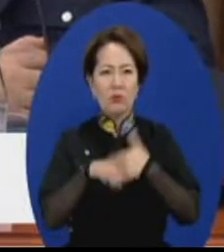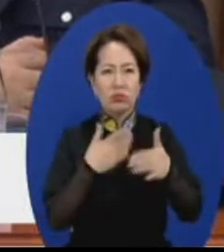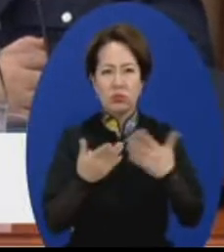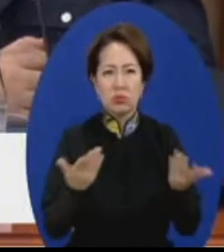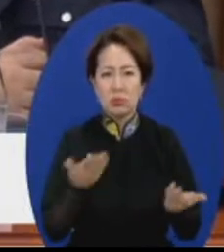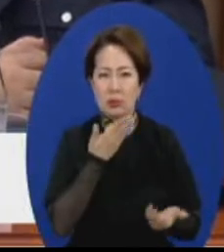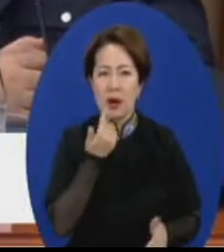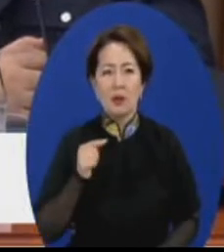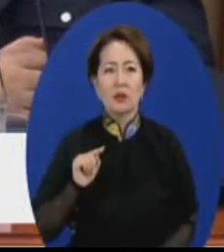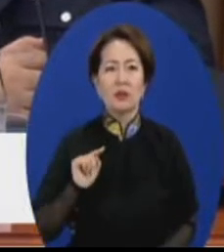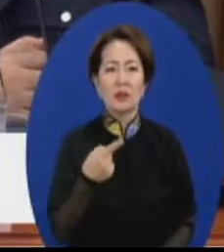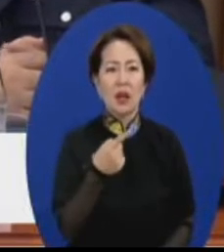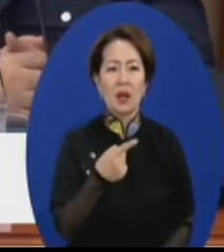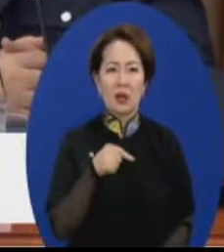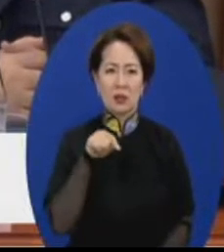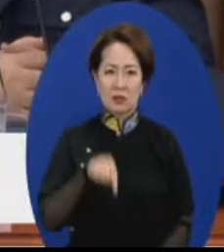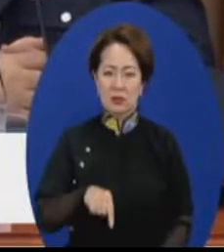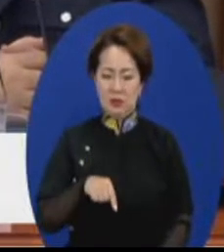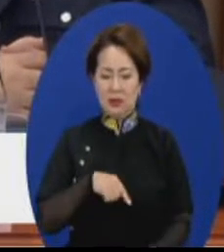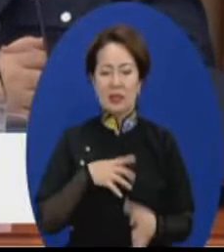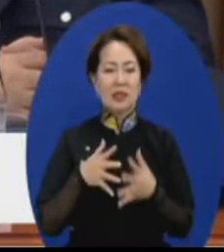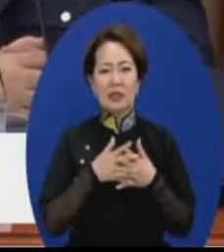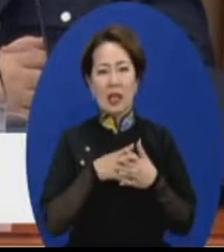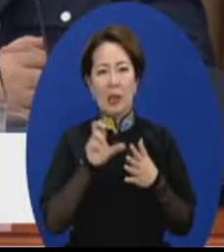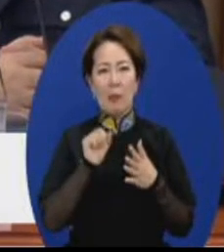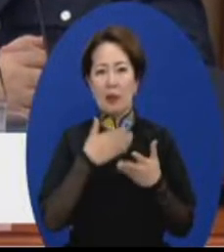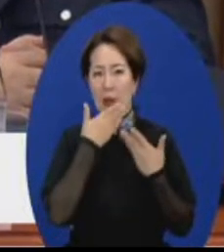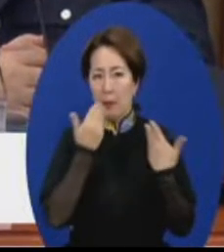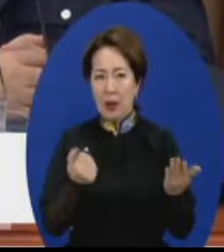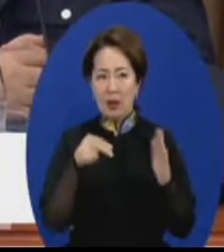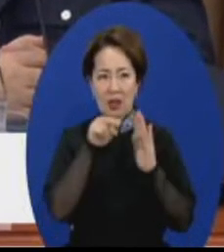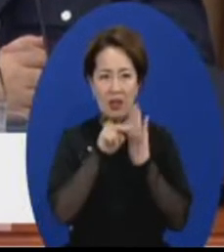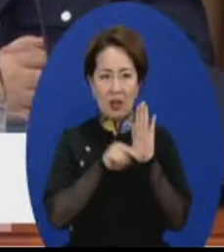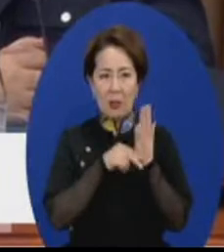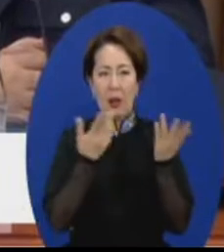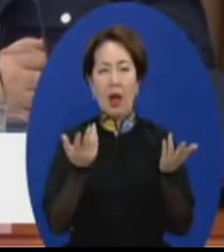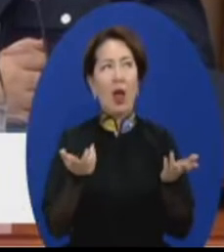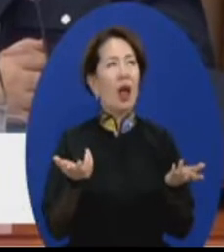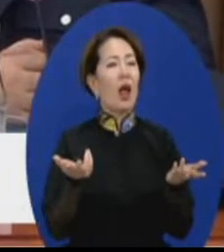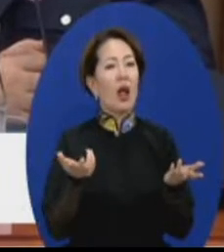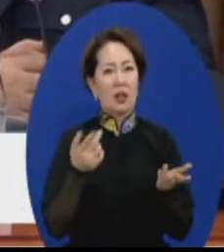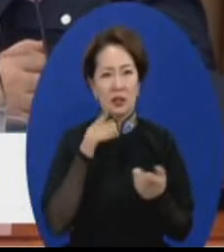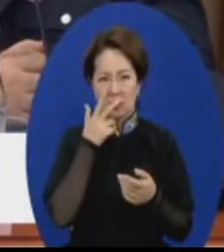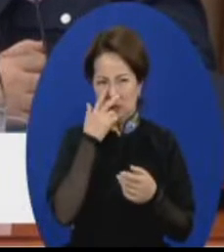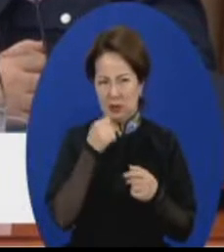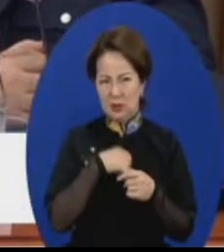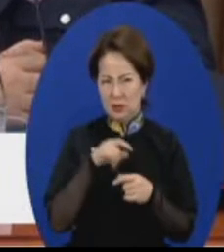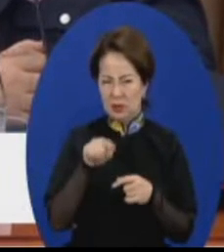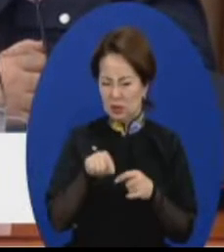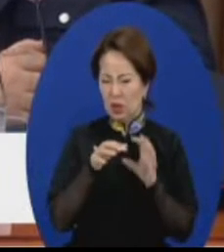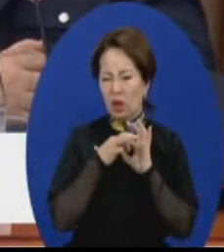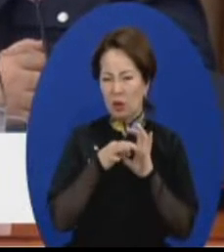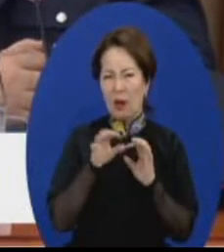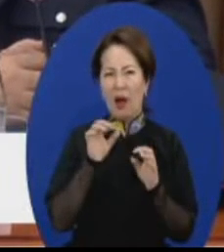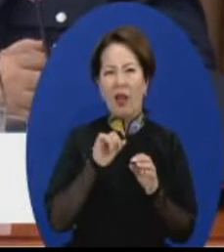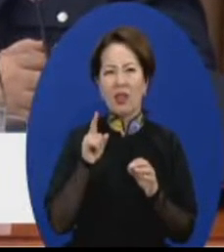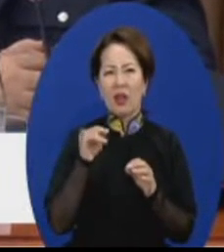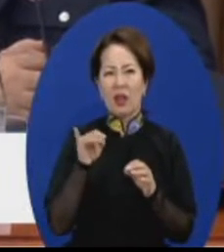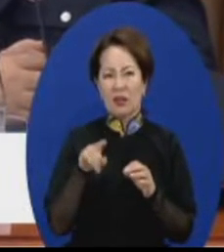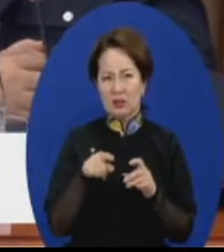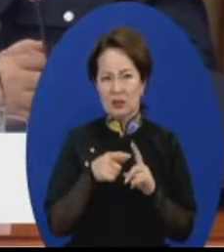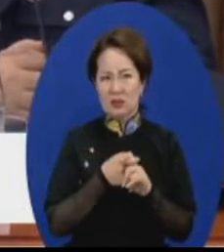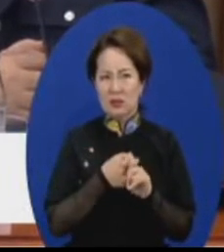нэг гол учир шалтгаан бол энэ сахилга батгүй дэг журамгүй анаарх байдал байна. Өвнөд бид нар бас тэхэс зовсох